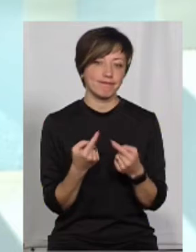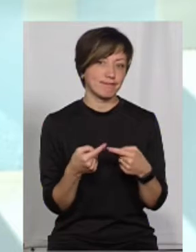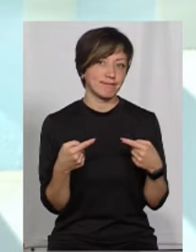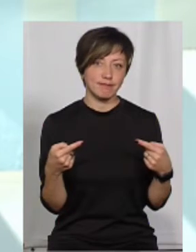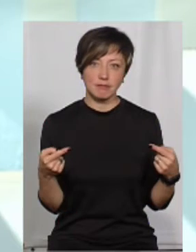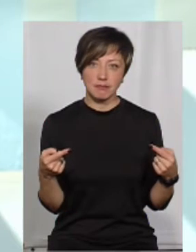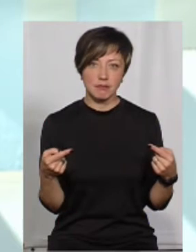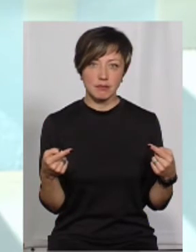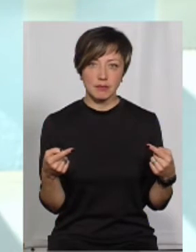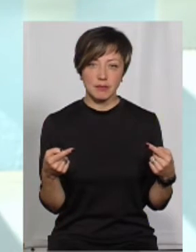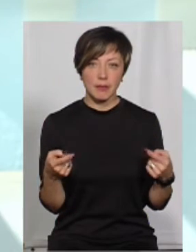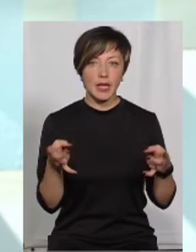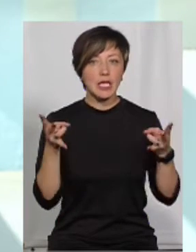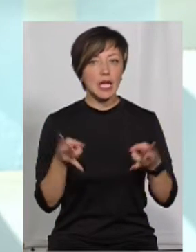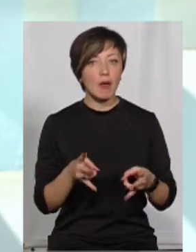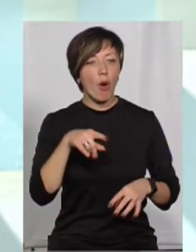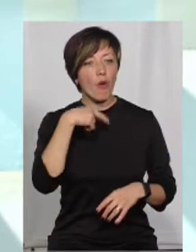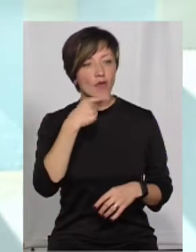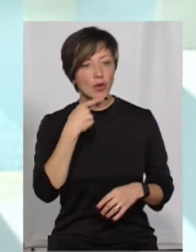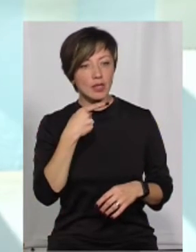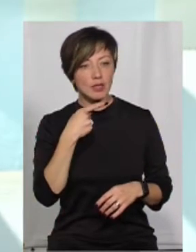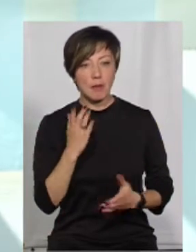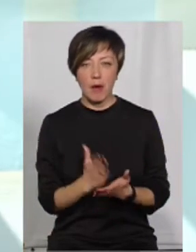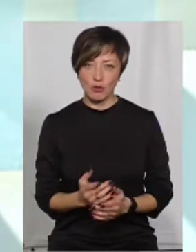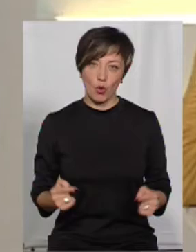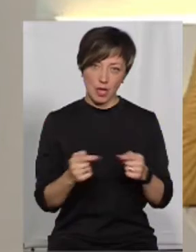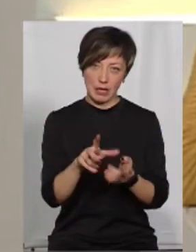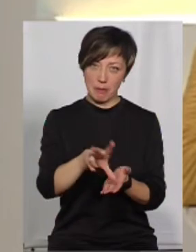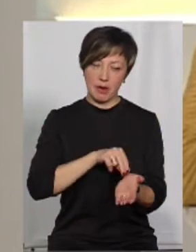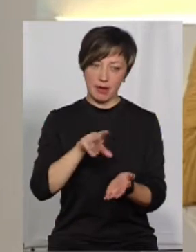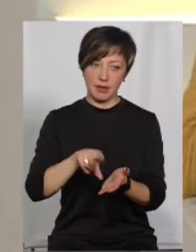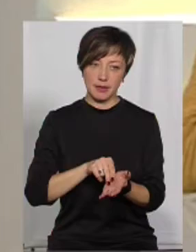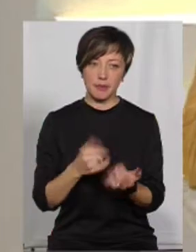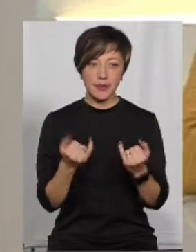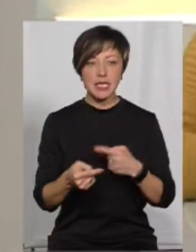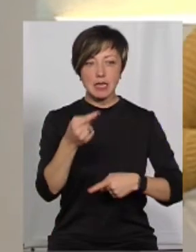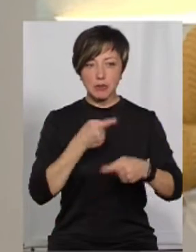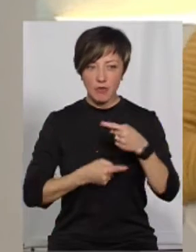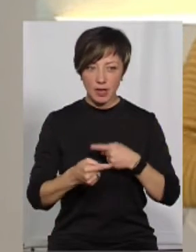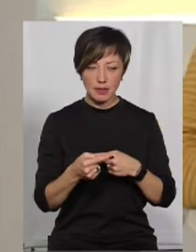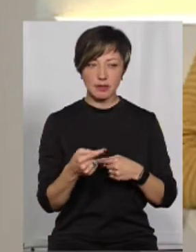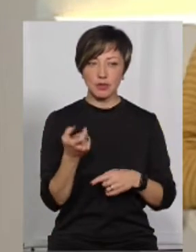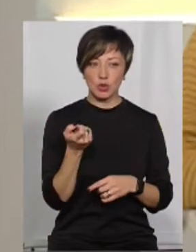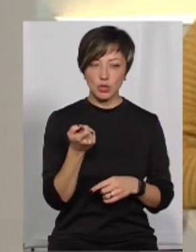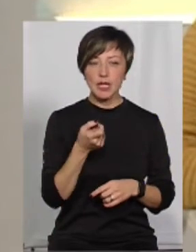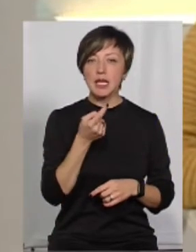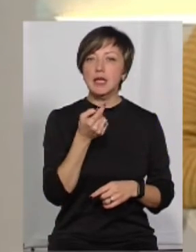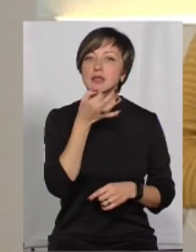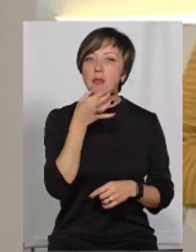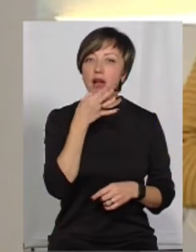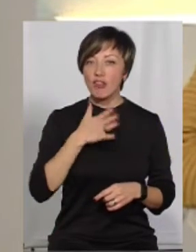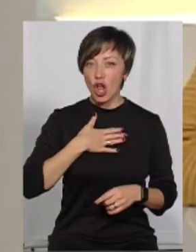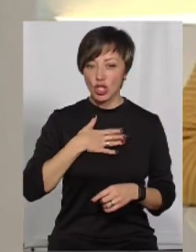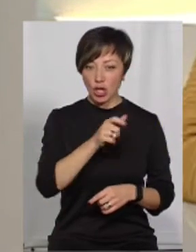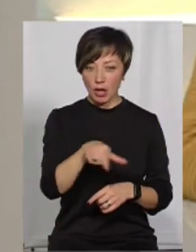речі треба говорити, маючи конкретний приклад. От зараз повернемось трошки вище до смаків наших